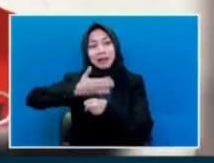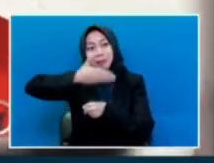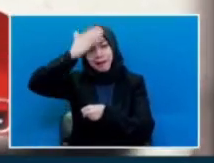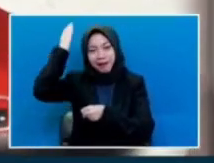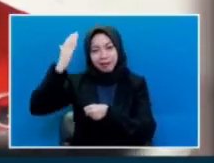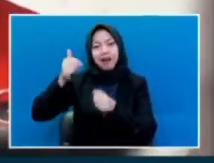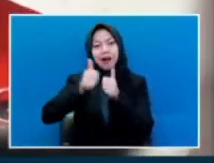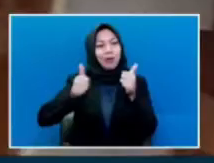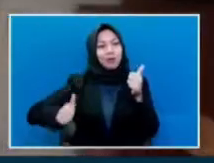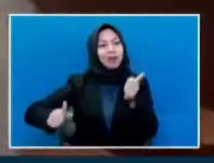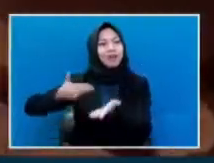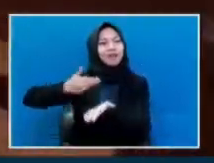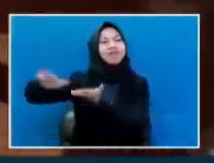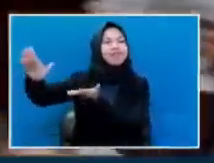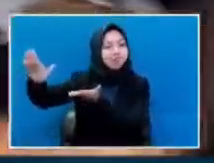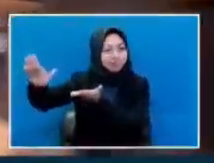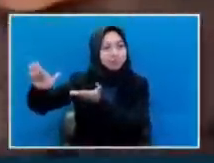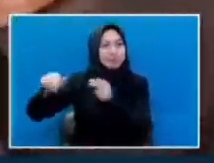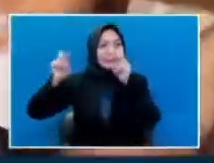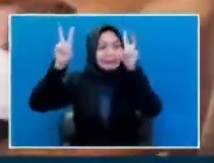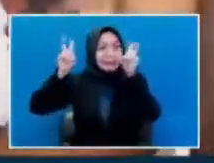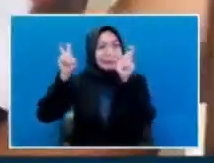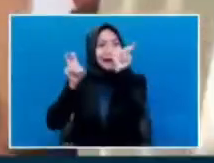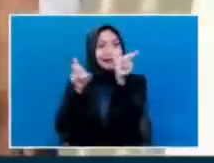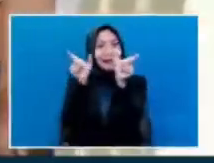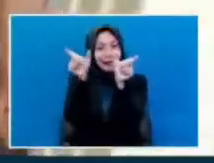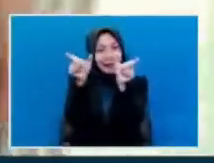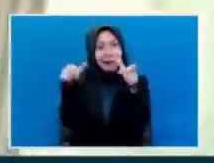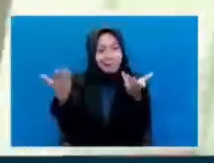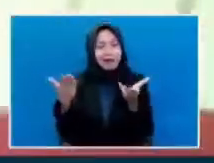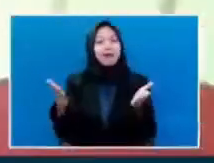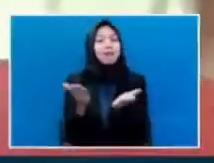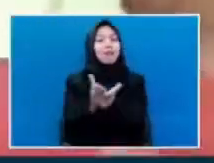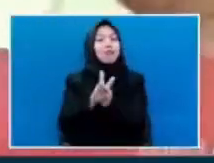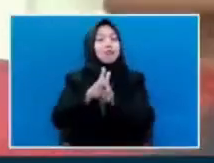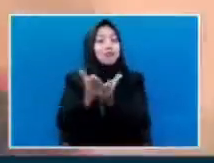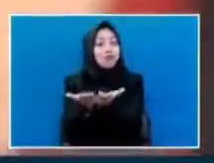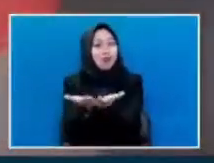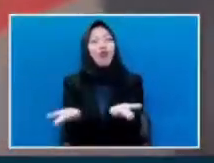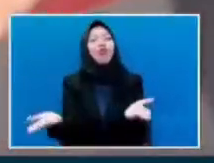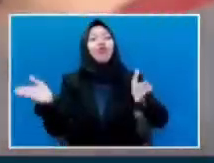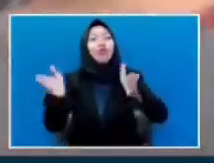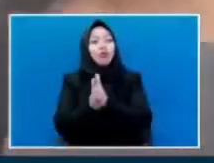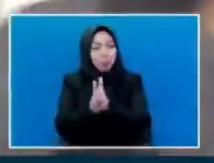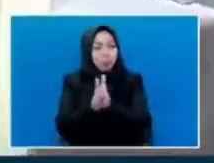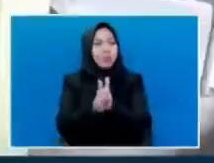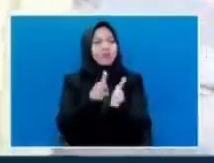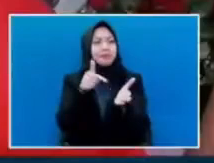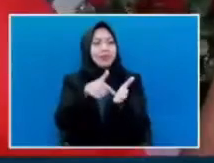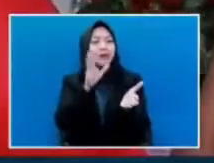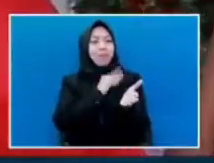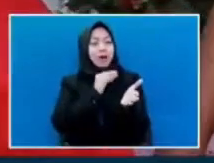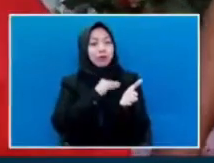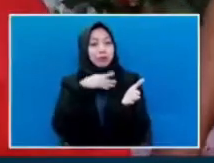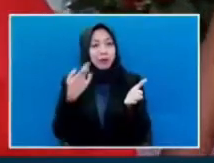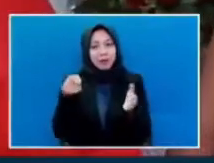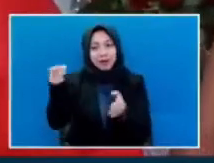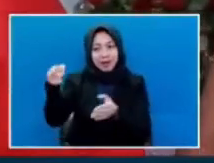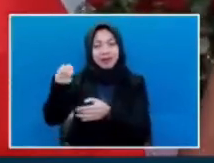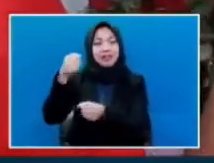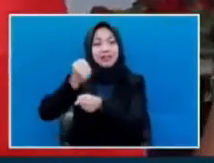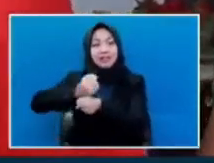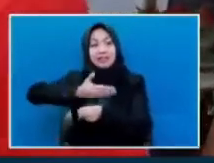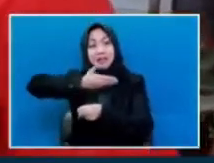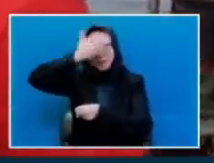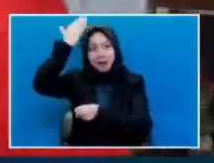ketua DPC PDI Perjuangan Kota Solo FX hadir rudiatmo menegaskan maksud Tutup buku adalah Gibran Tidak Dianggap lagi